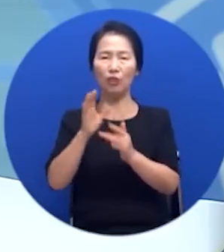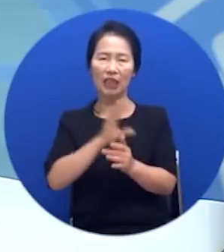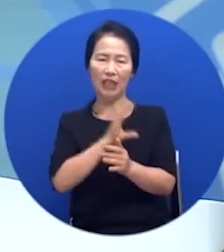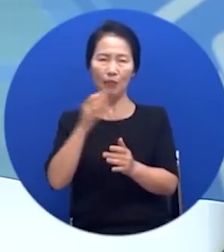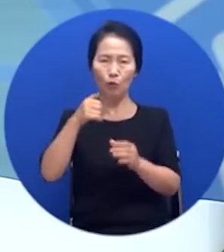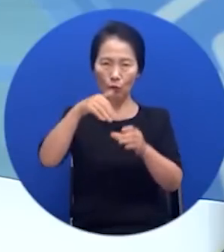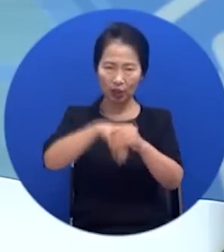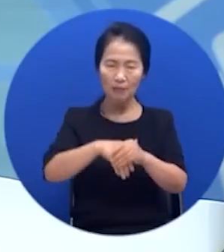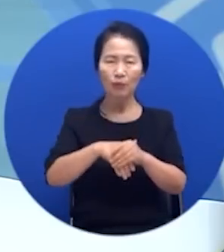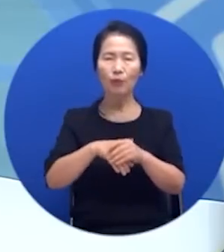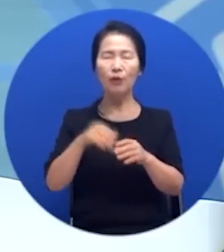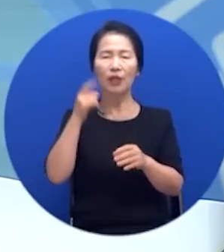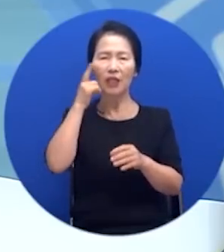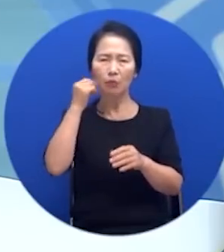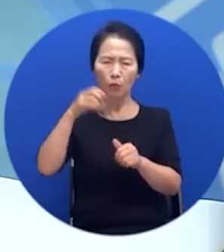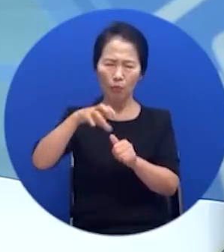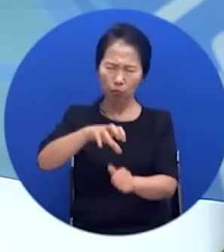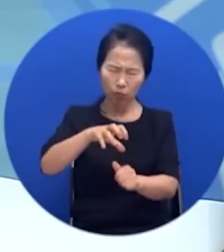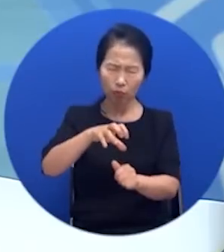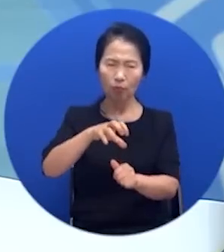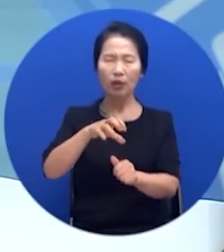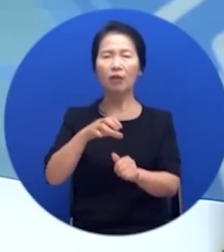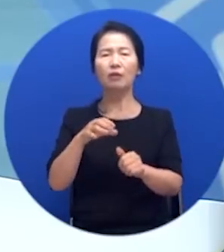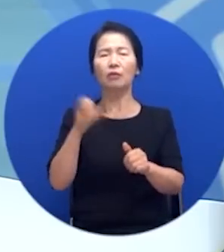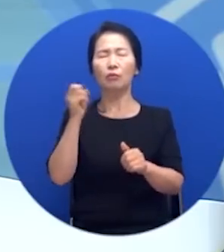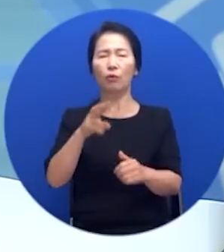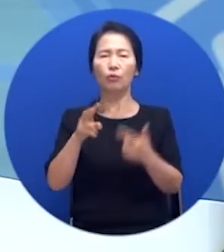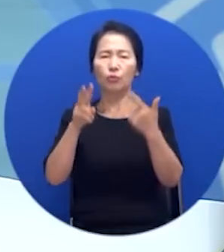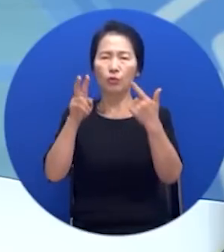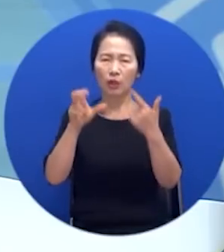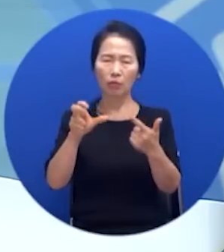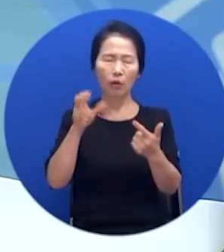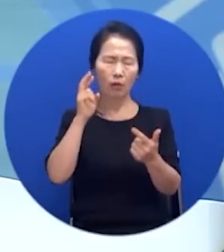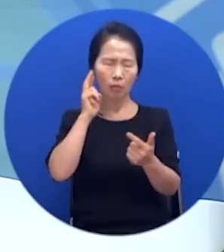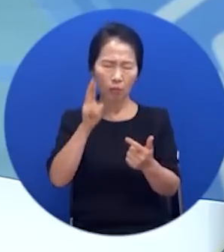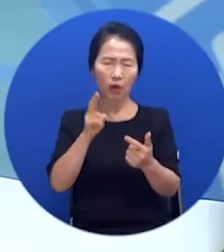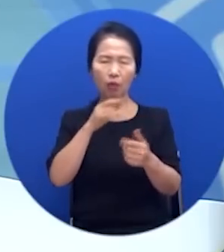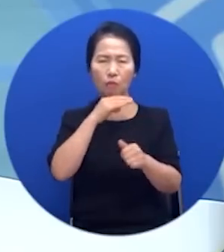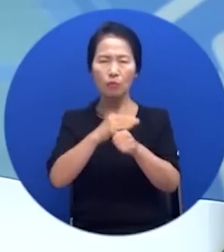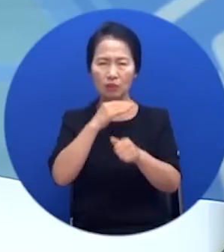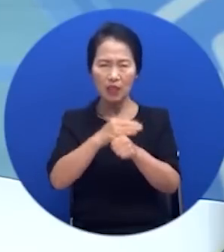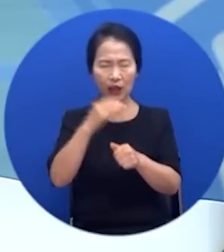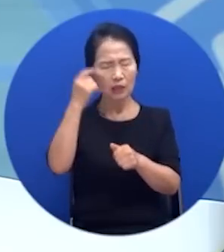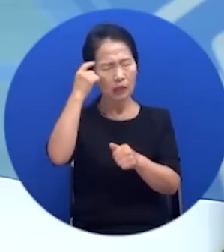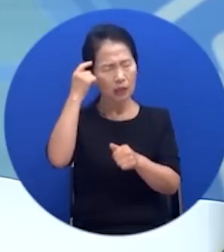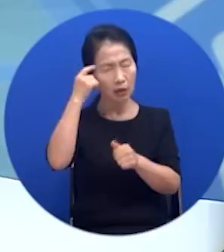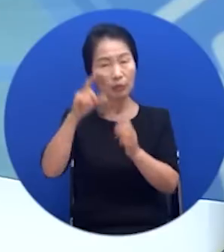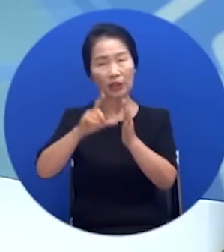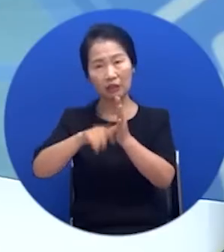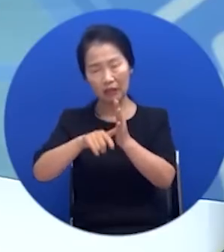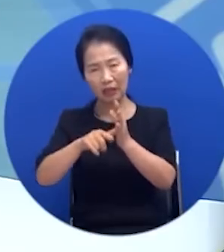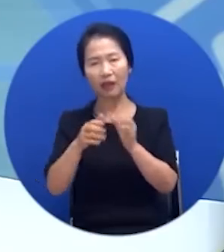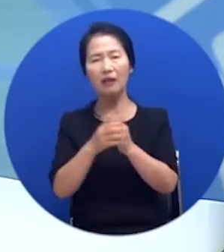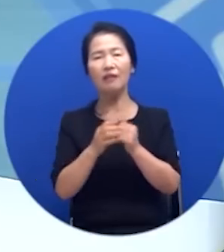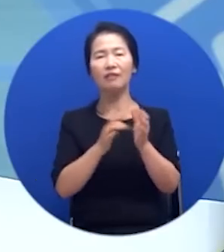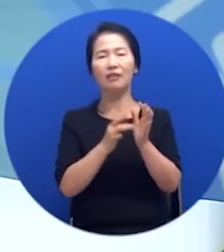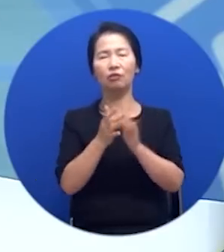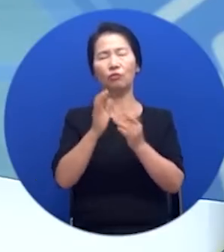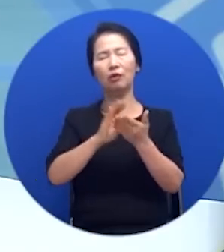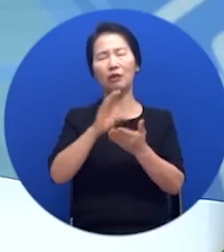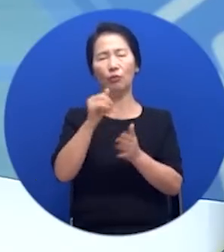압제의 우상의 시대와 6.25 중심한 공산주의와의 이념 시대를 예수 그리스도의